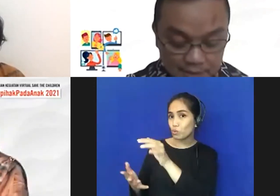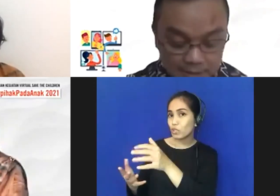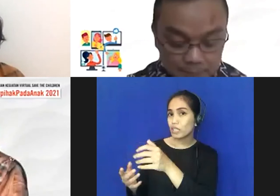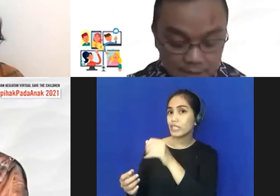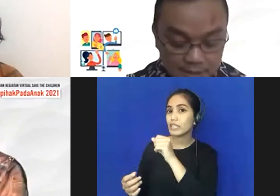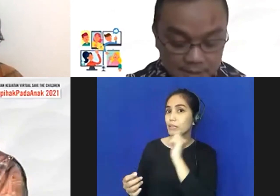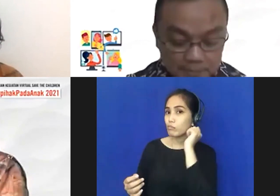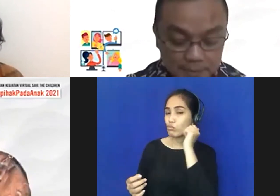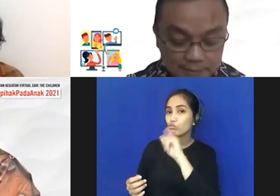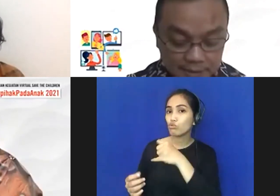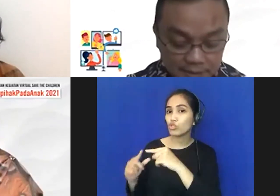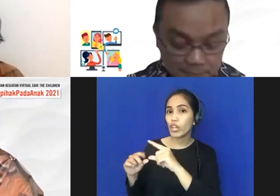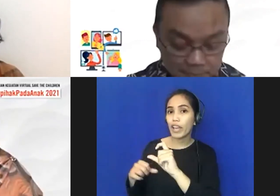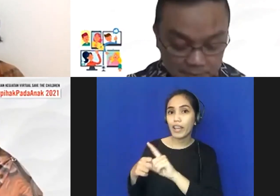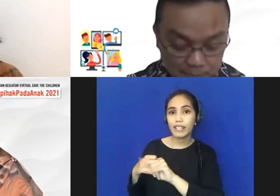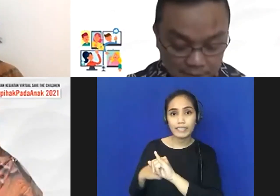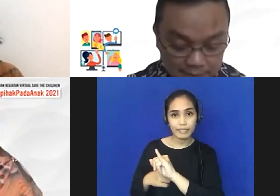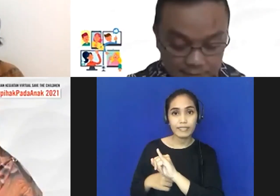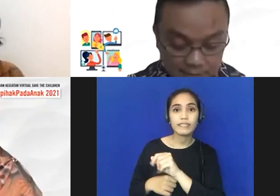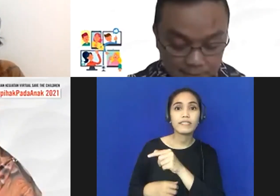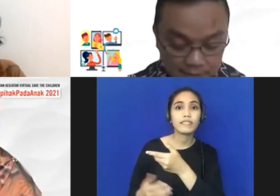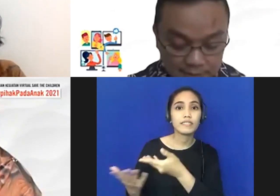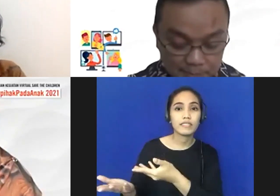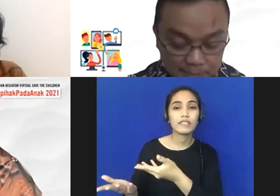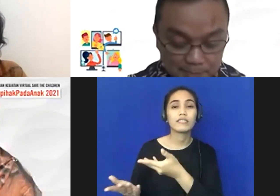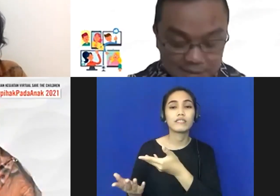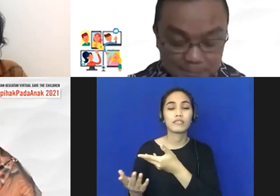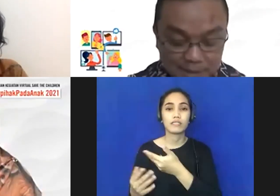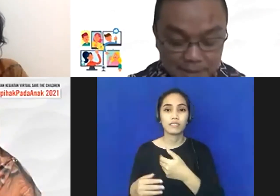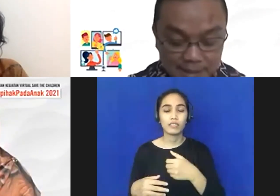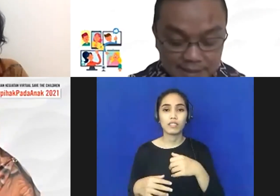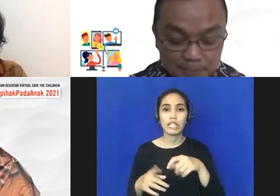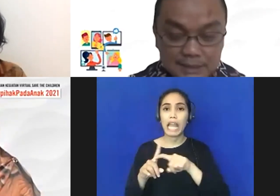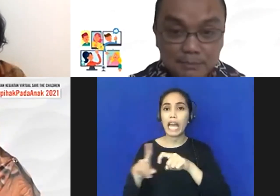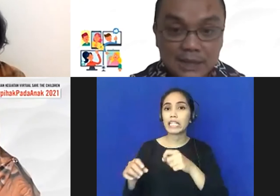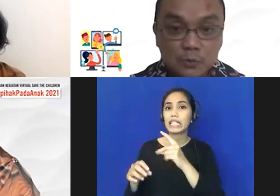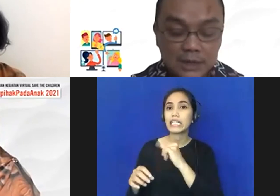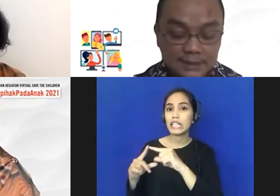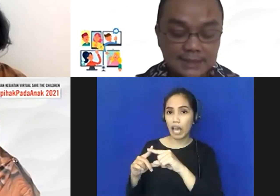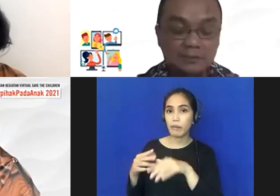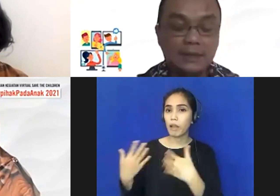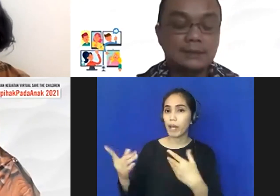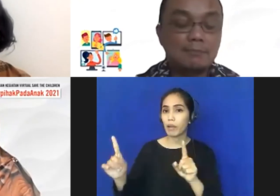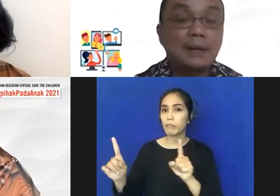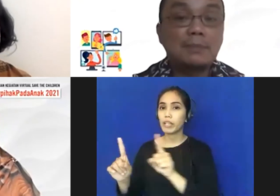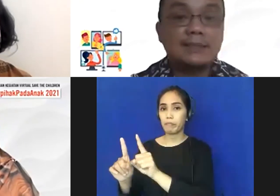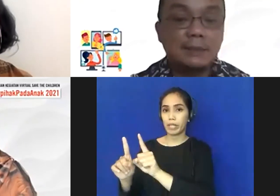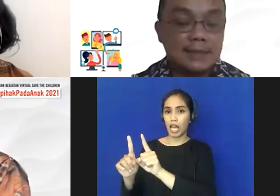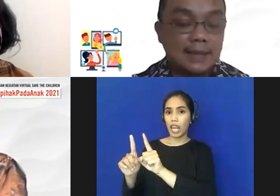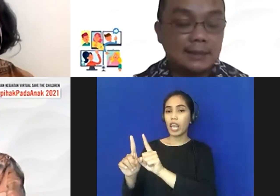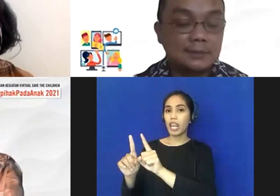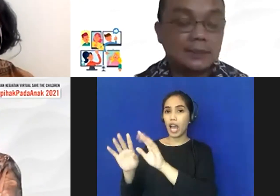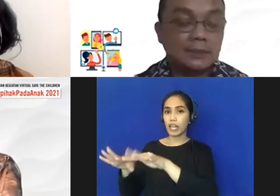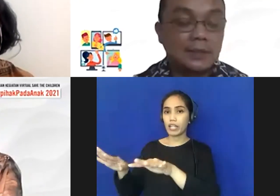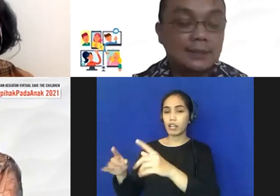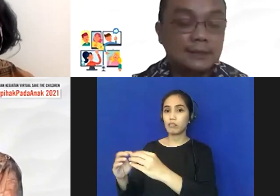Jeki dari Ibu Ria, gitu ya, Mbak Ria. Gitu ya. Bagaimana pendamping anak bisa melakukan self care tanpa merasa